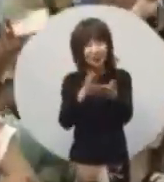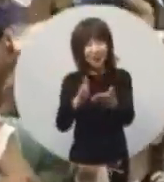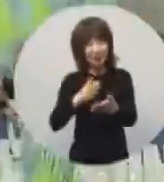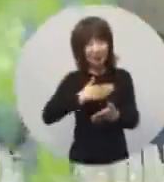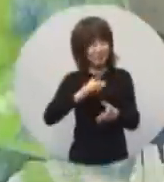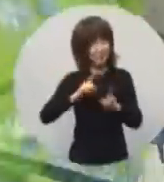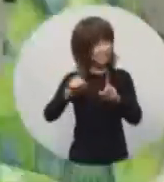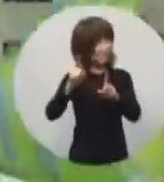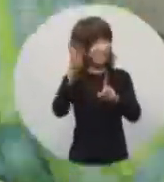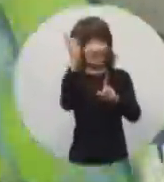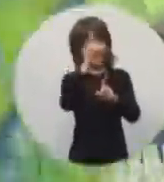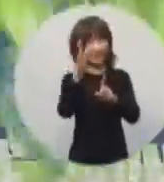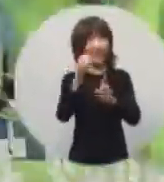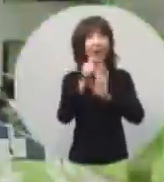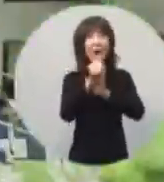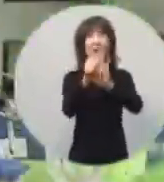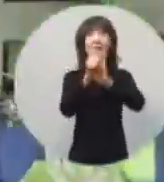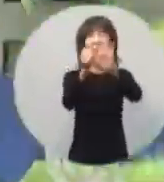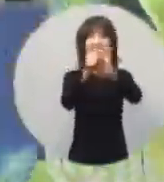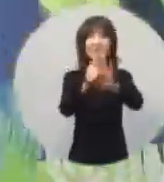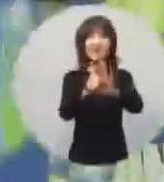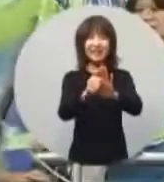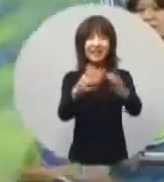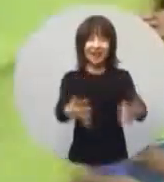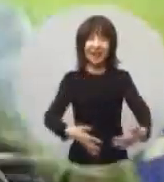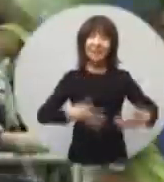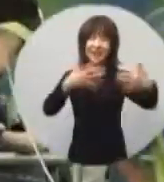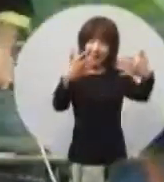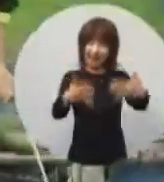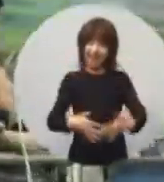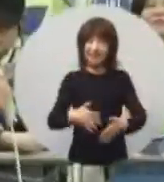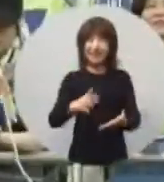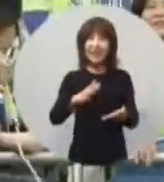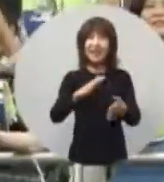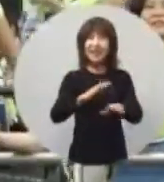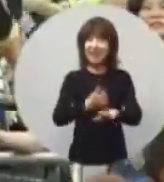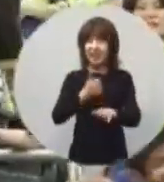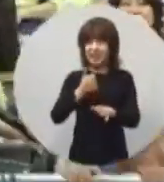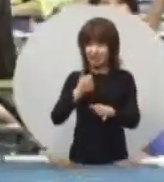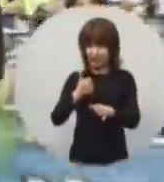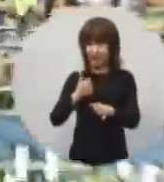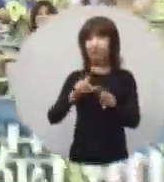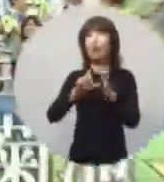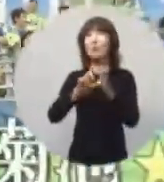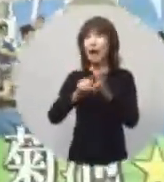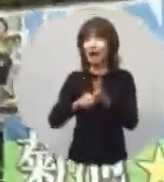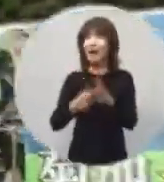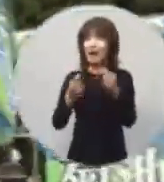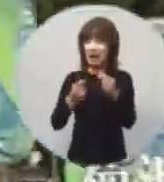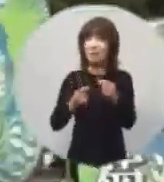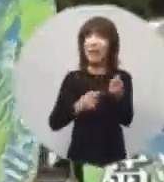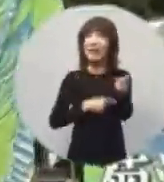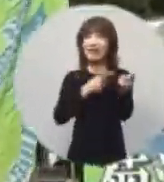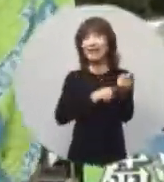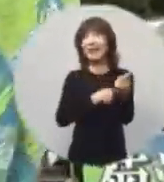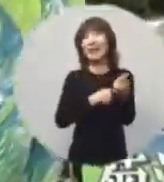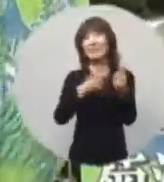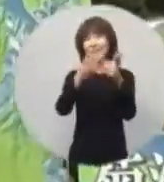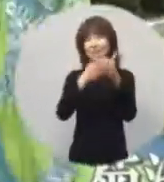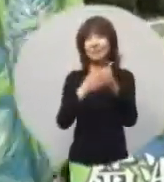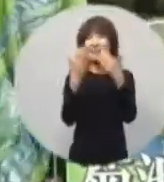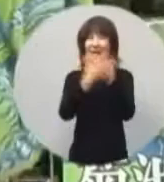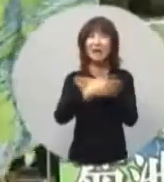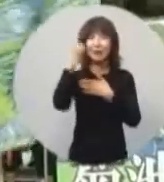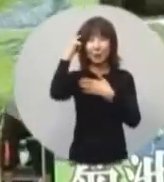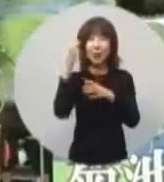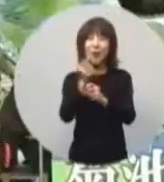ないで応援してくれるっていうところがすごい温かいですし、選手からするとやっぱそういうところはやっぱ力になってくると思うので、どんな時